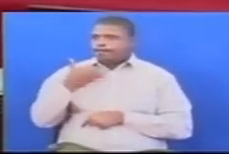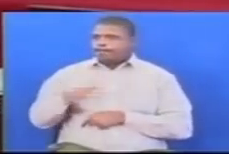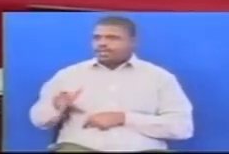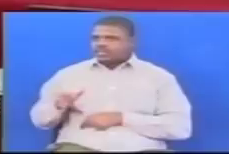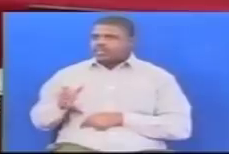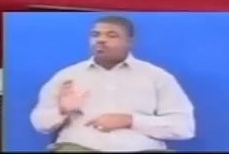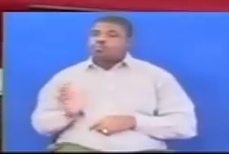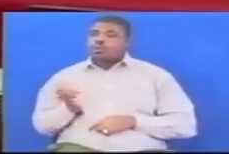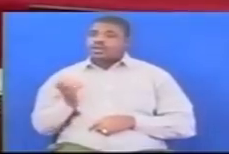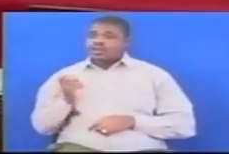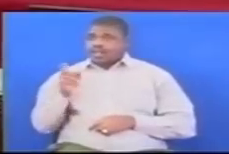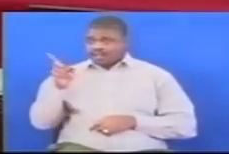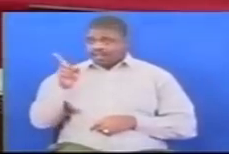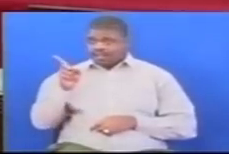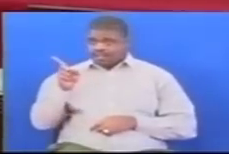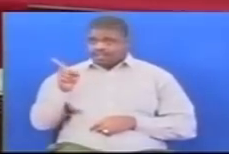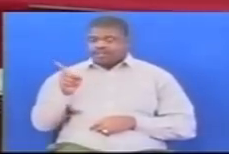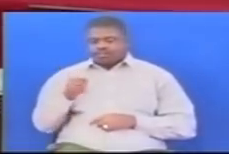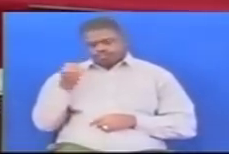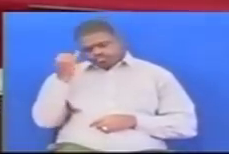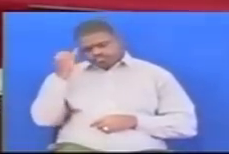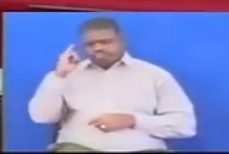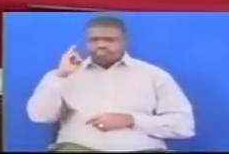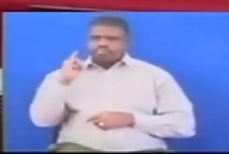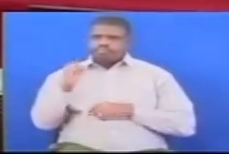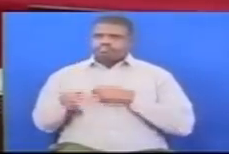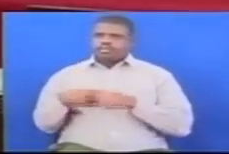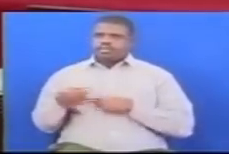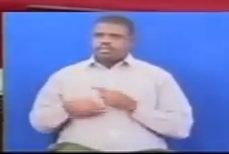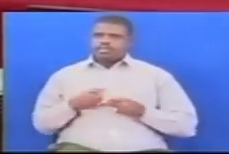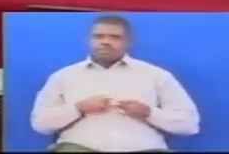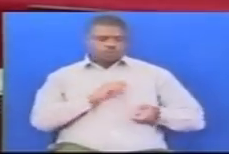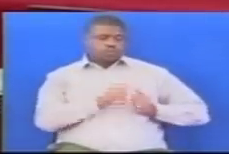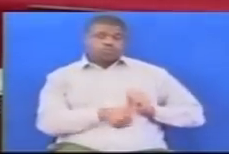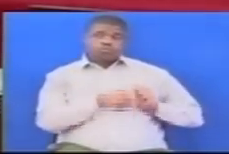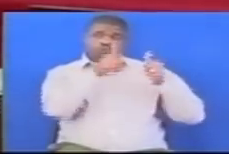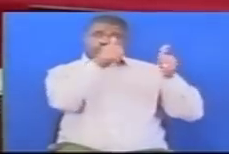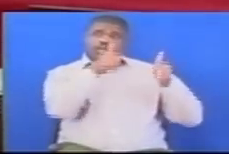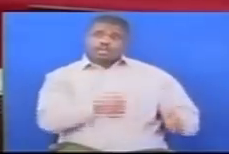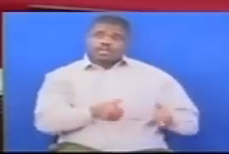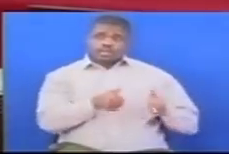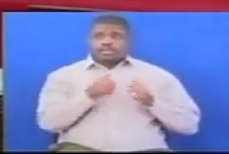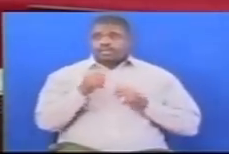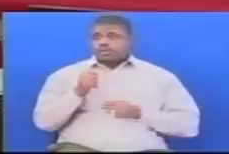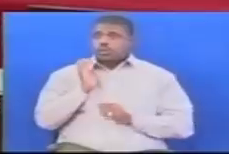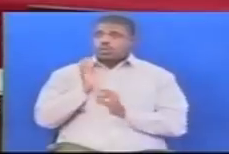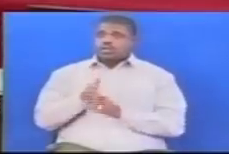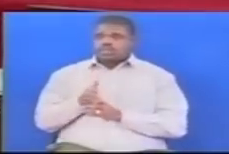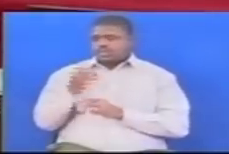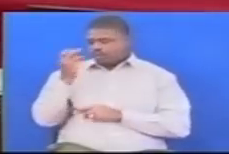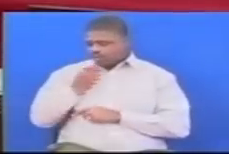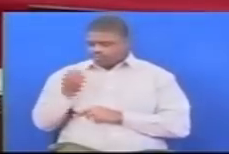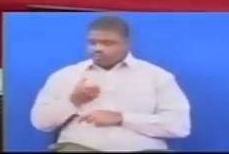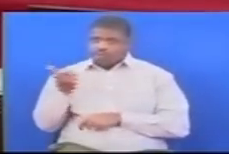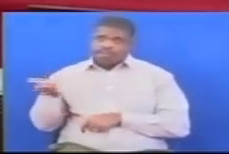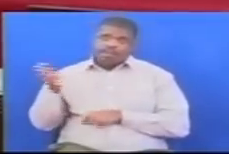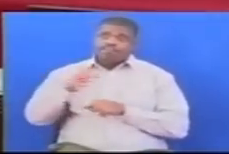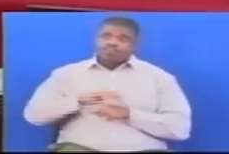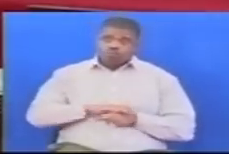Muheza ambao tumebuni sasa hivi, na mmekwisha ruhusu tutangaze zabuni kwa ajili ya kutafuta